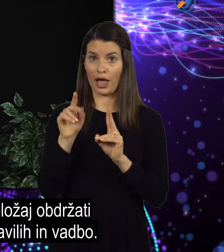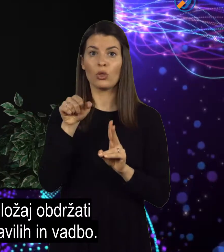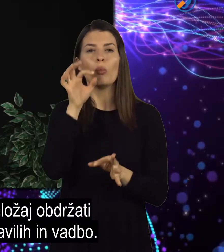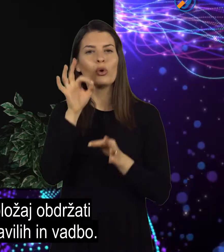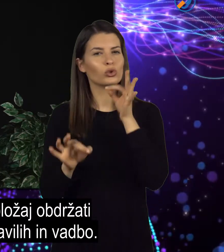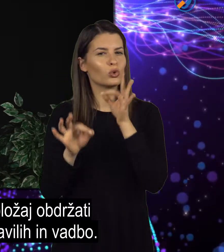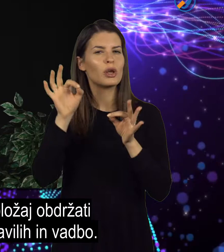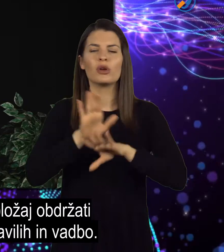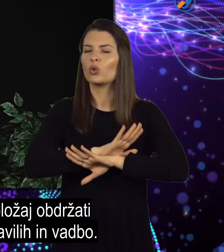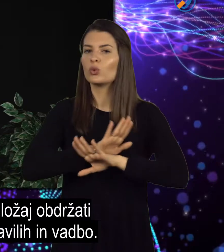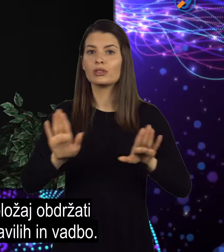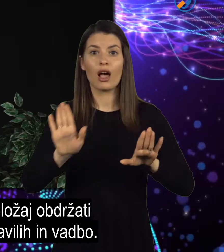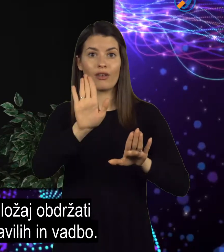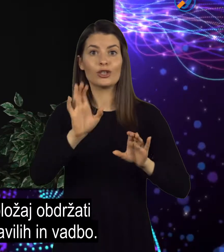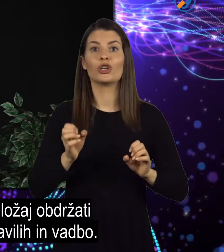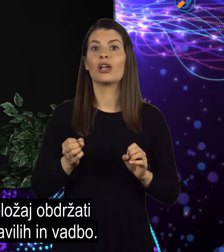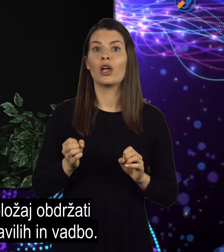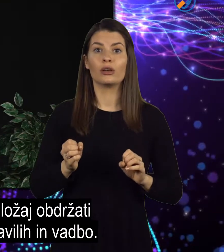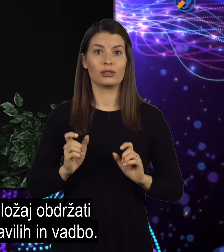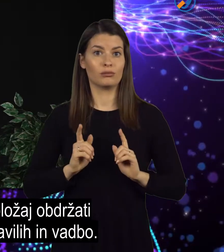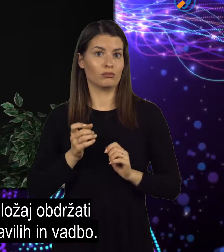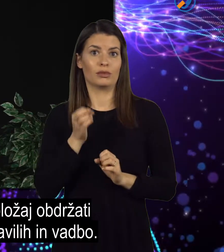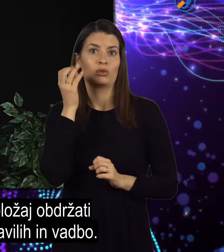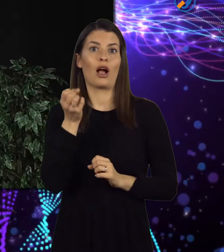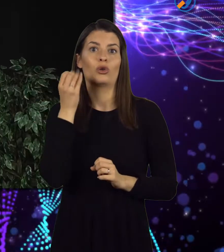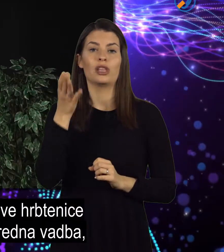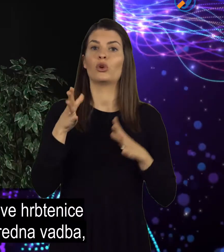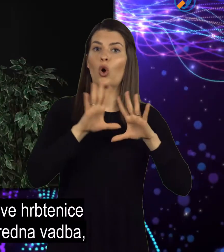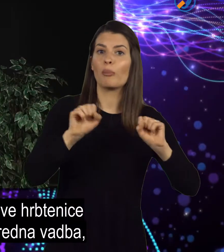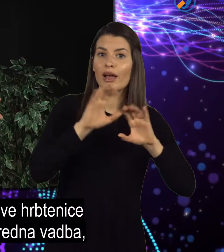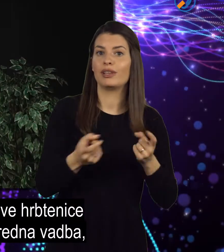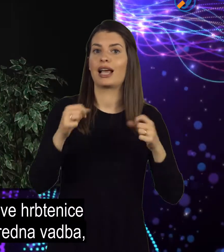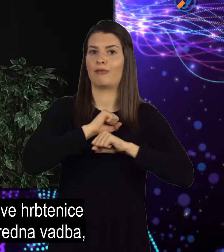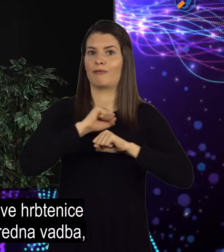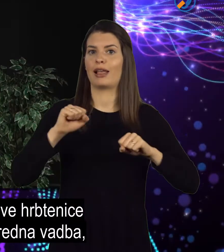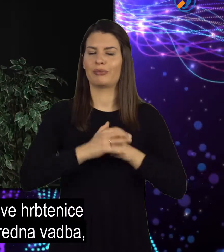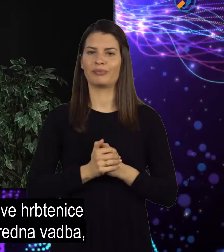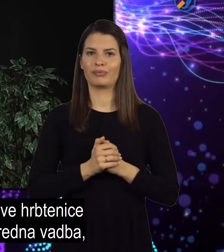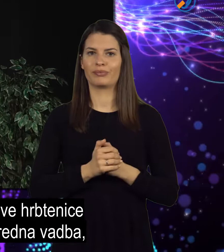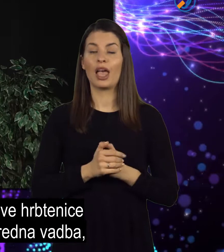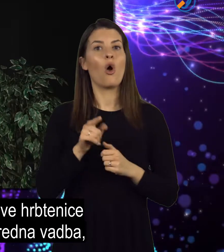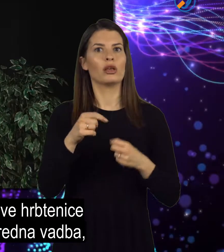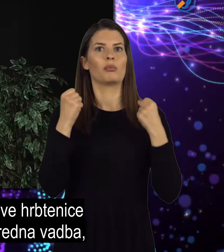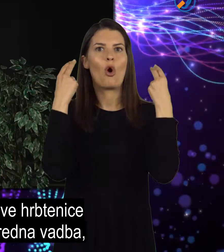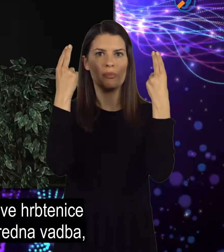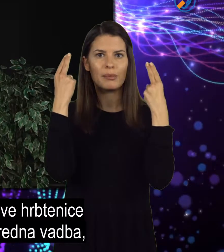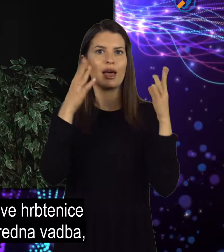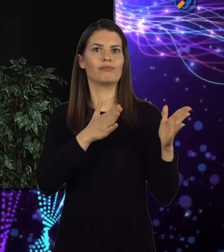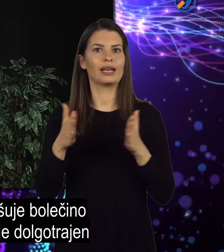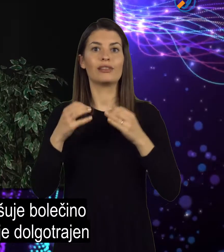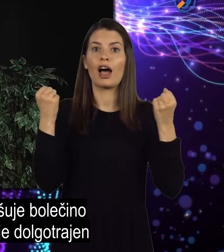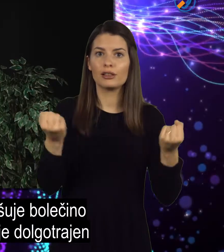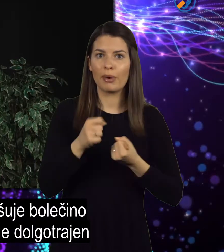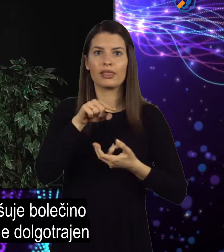tak položaj obdržati pri vseh dnevnih opravilih in vadbi. Za ohranjanje zdrave hrbtenice je pomembna tudi redna